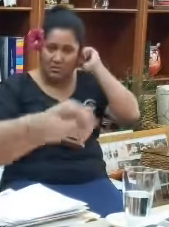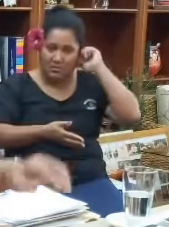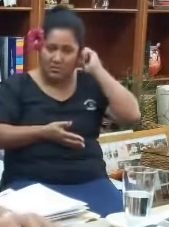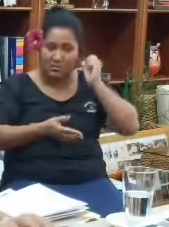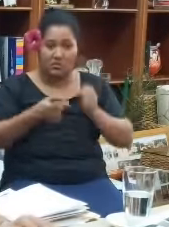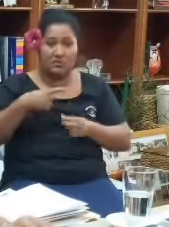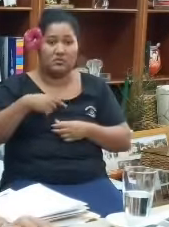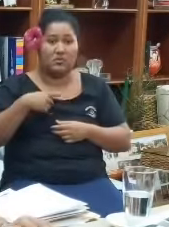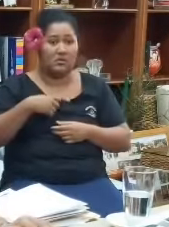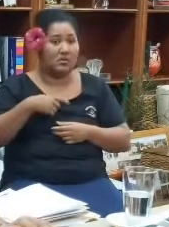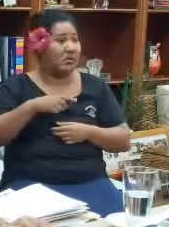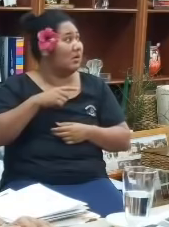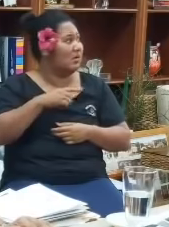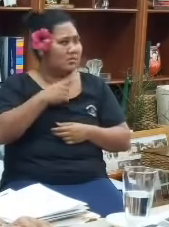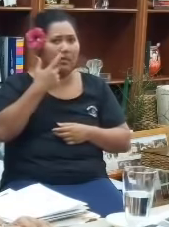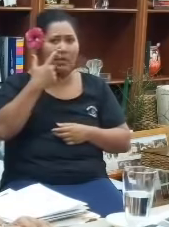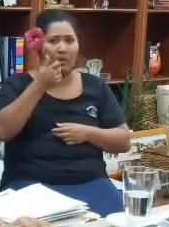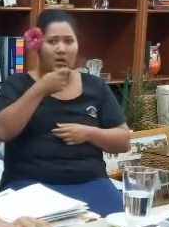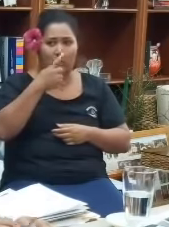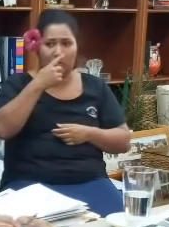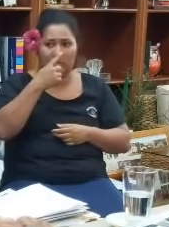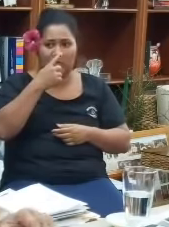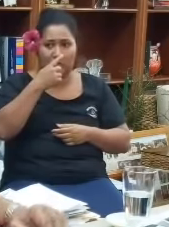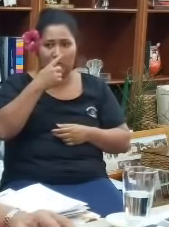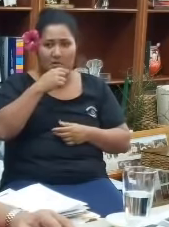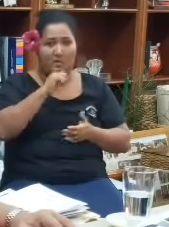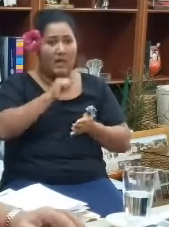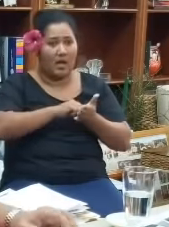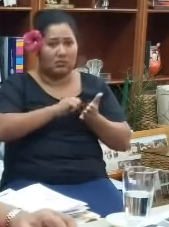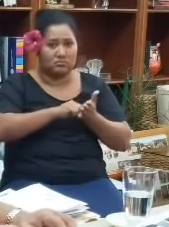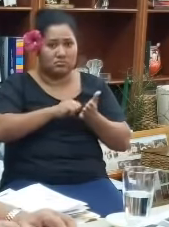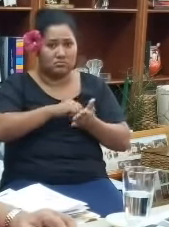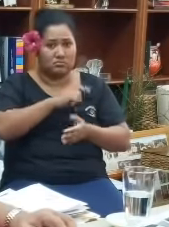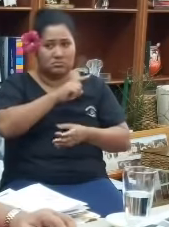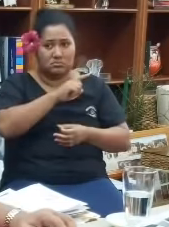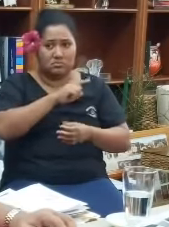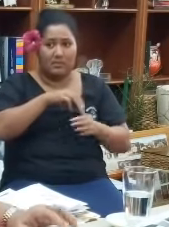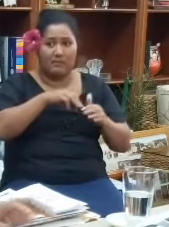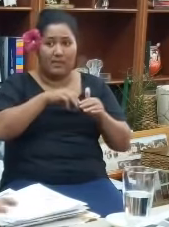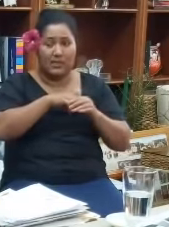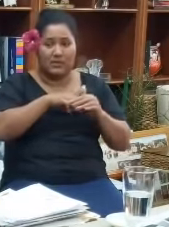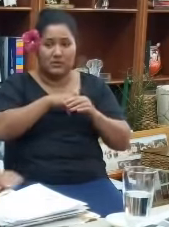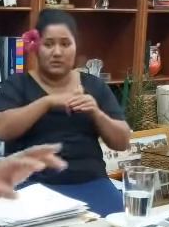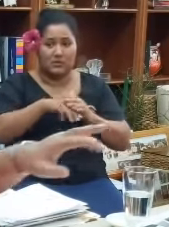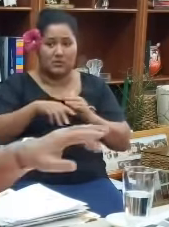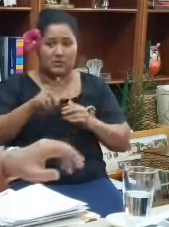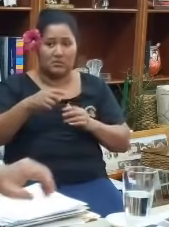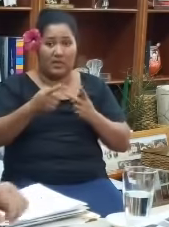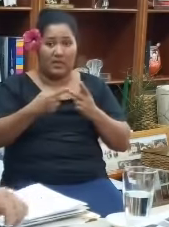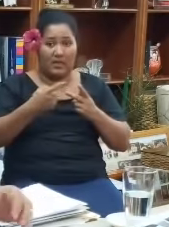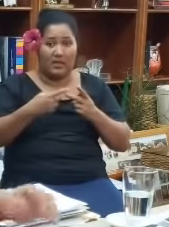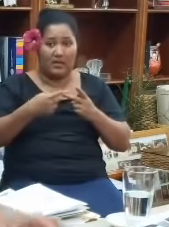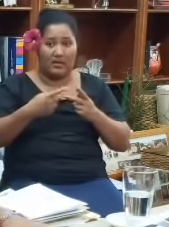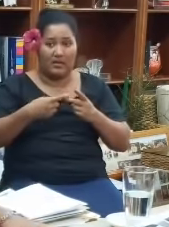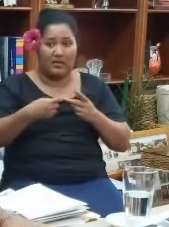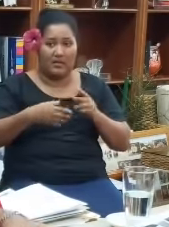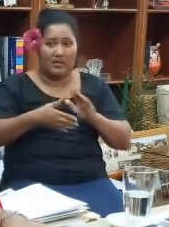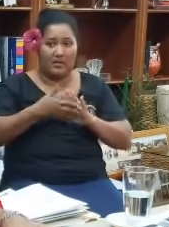to fa ka me va pena el mak e mal va nga vo le fe solo malako